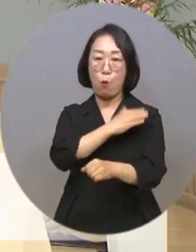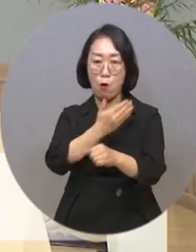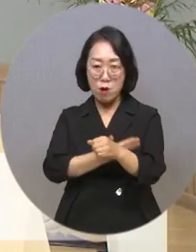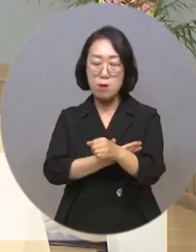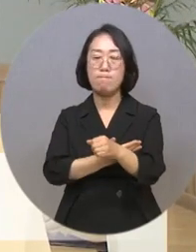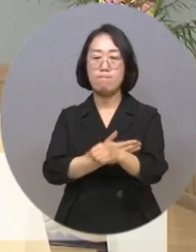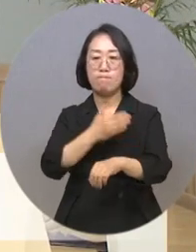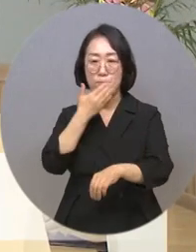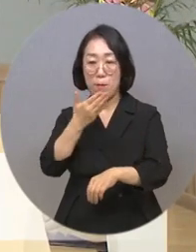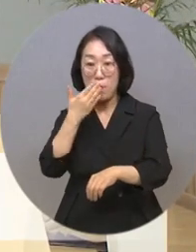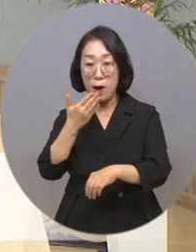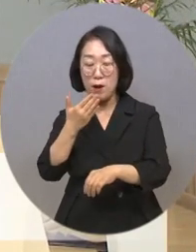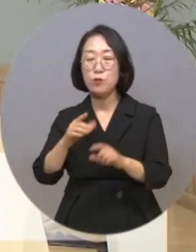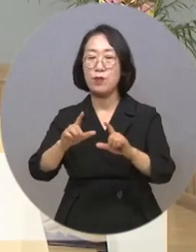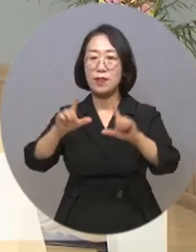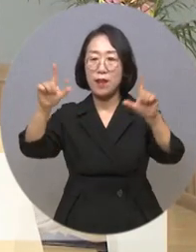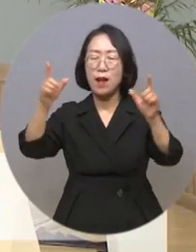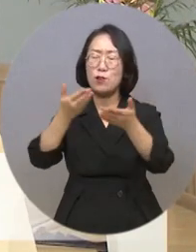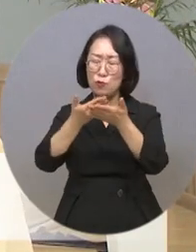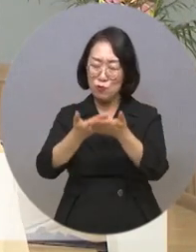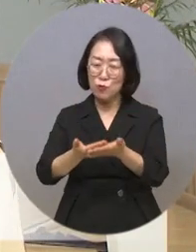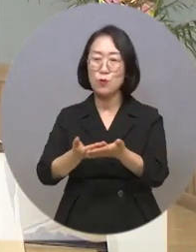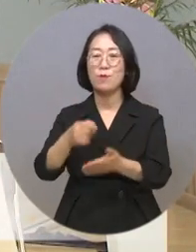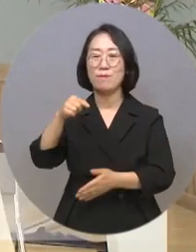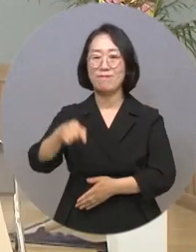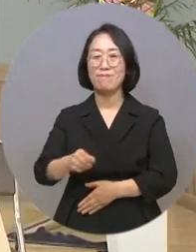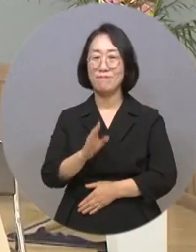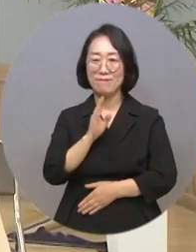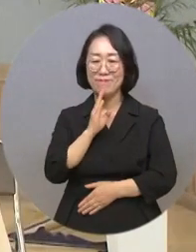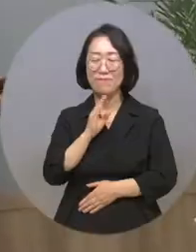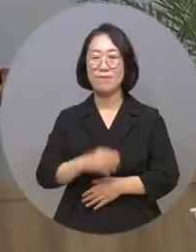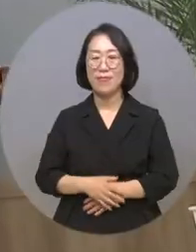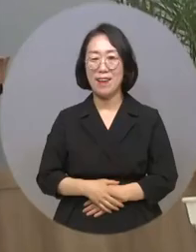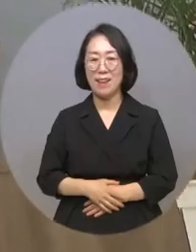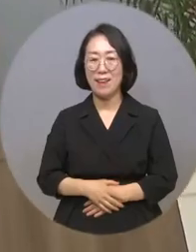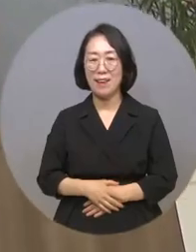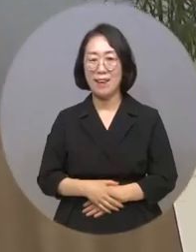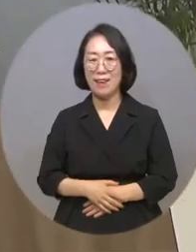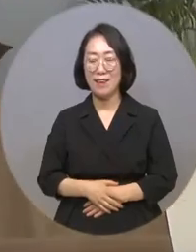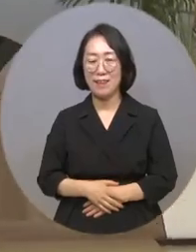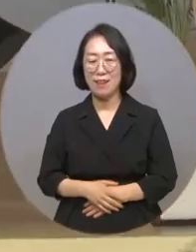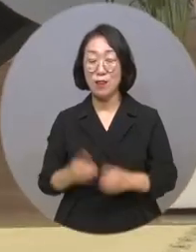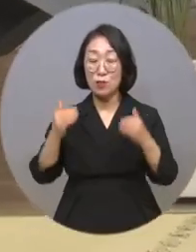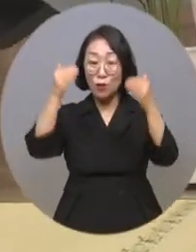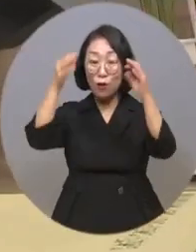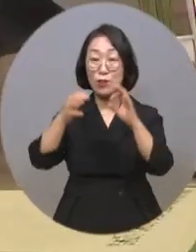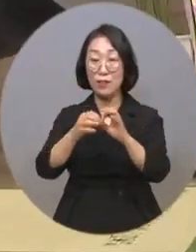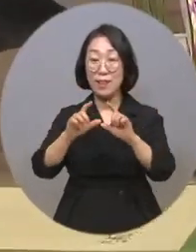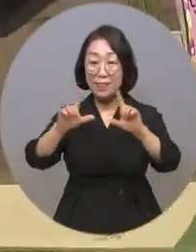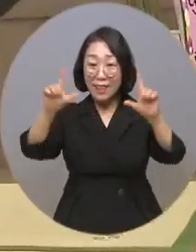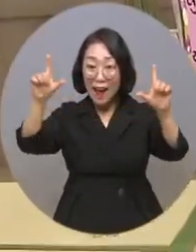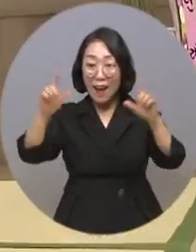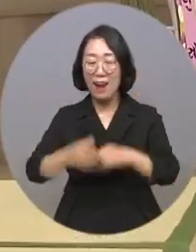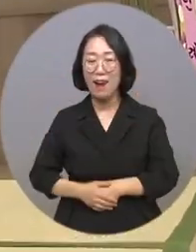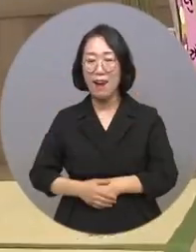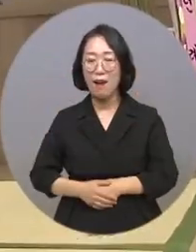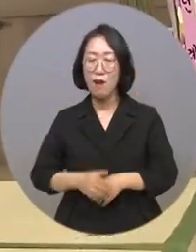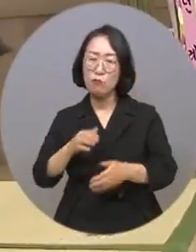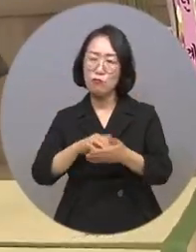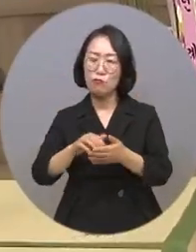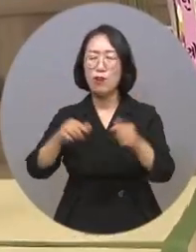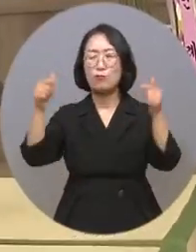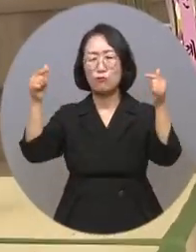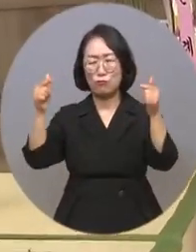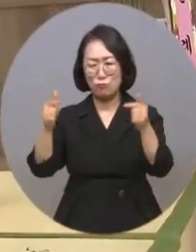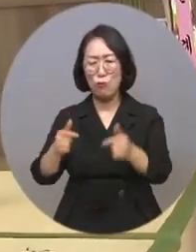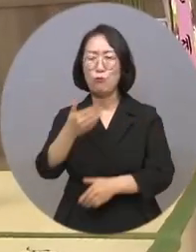있는 그런 뜻깊은 날이라고 저는 생각합니다. 갈수록 성년의 날을 맞이하는 성년자가 줄어들고